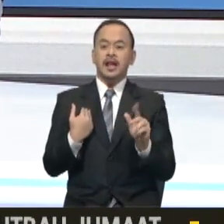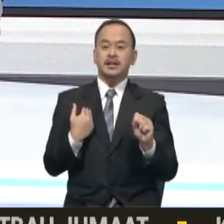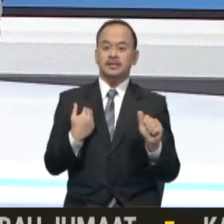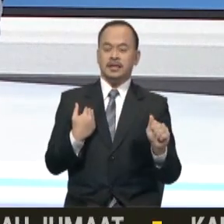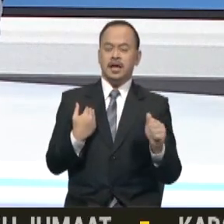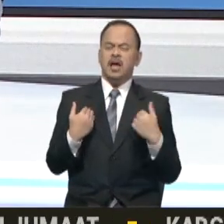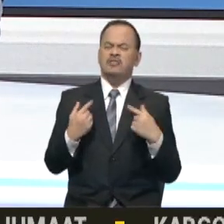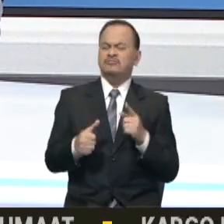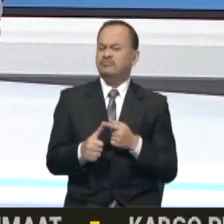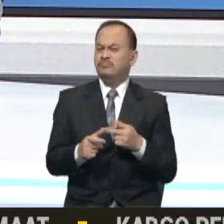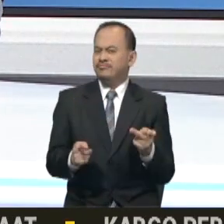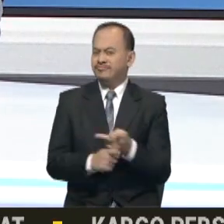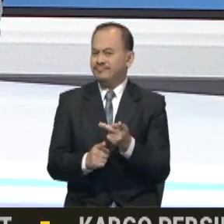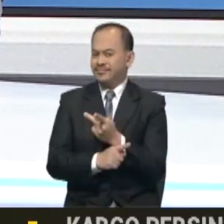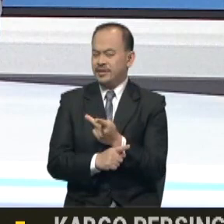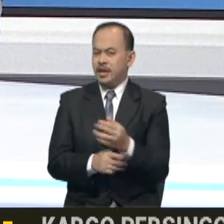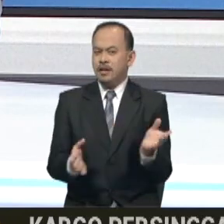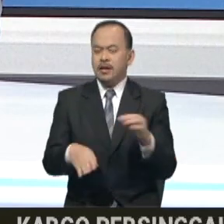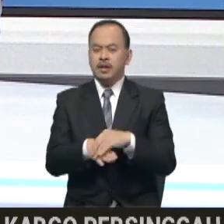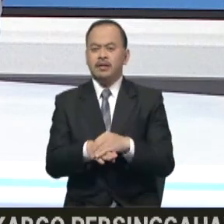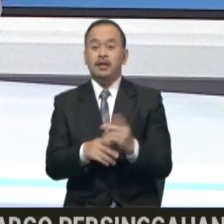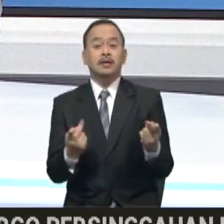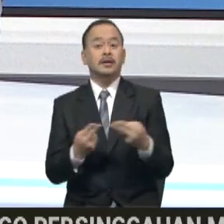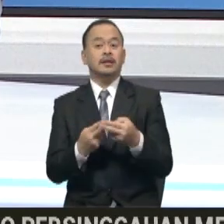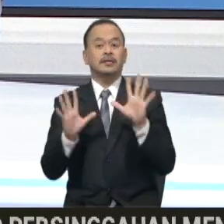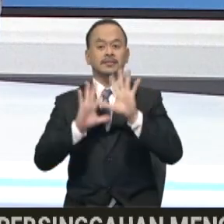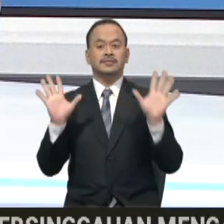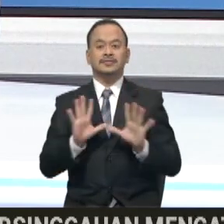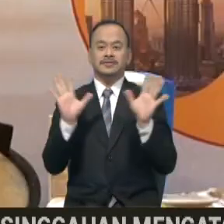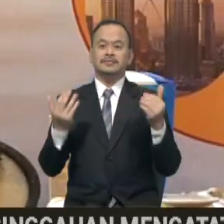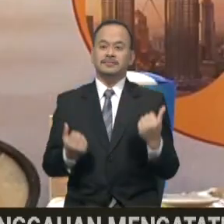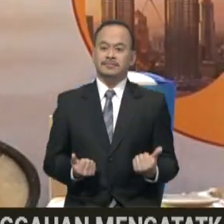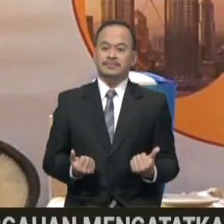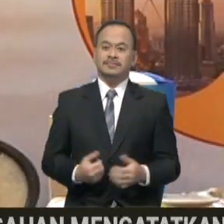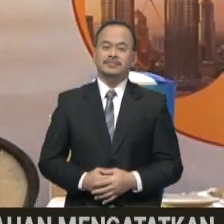diadakan buat julung kalinya itu berlangsung sehingga Ahad ini.